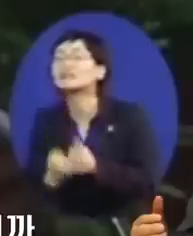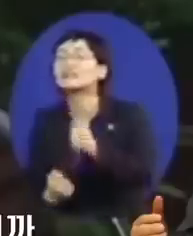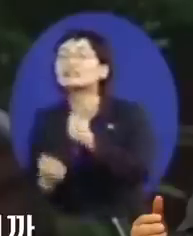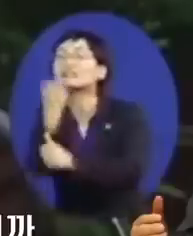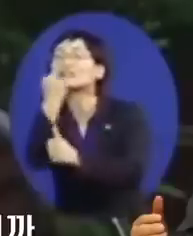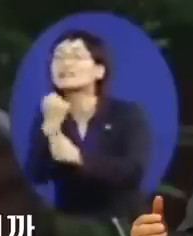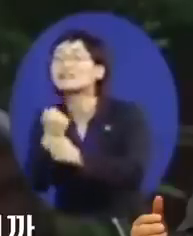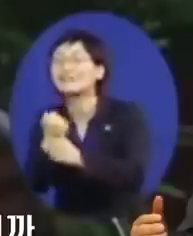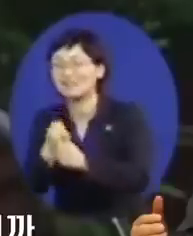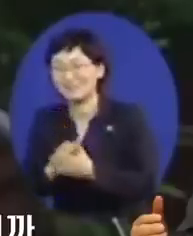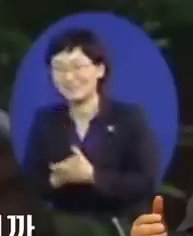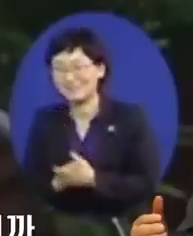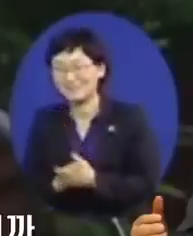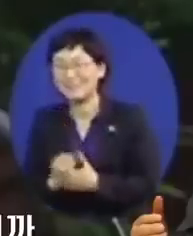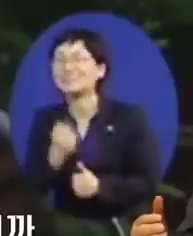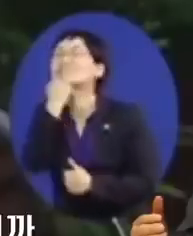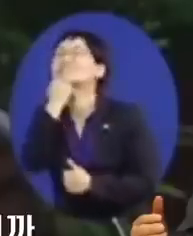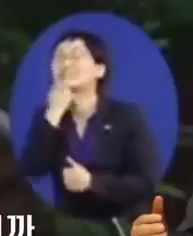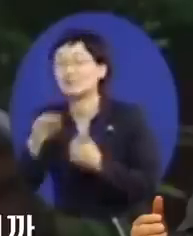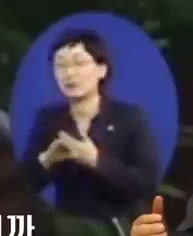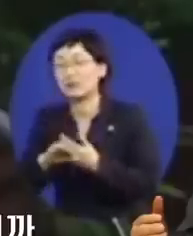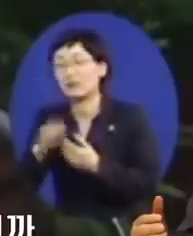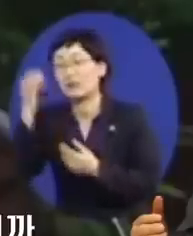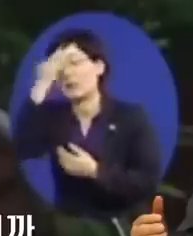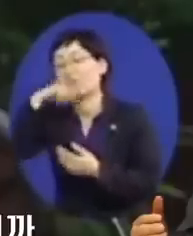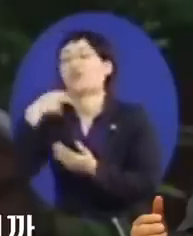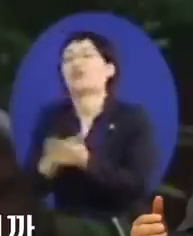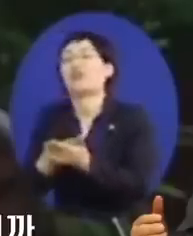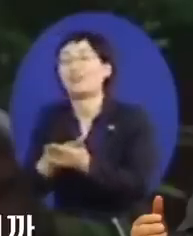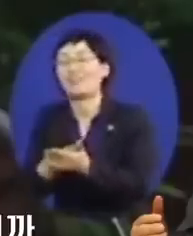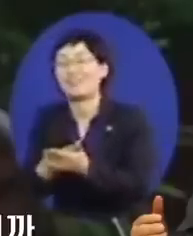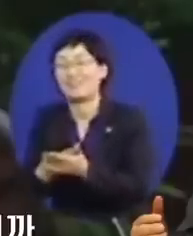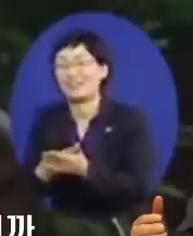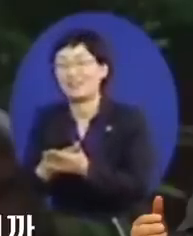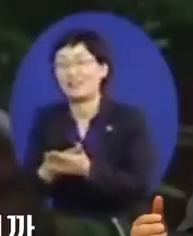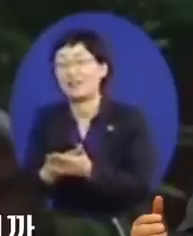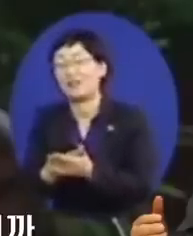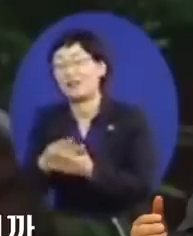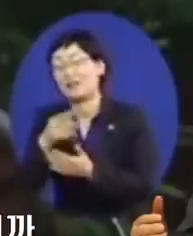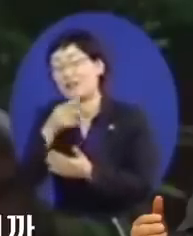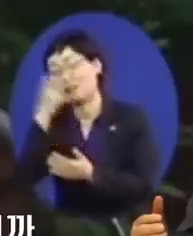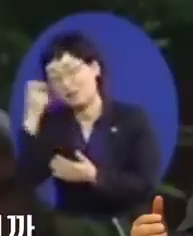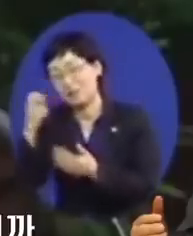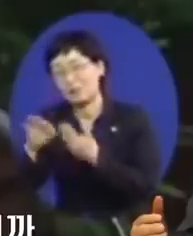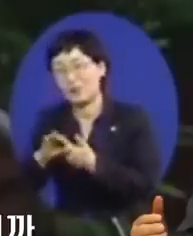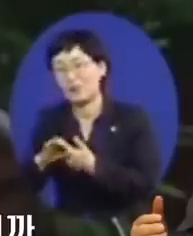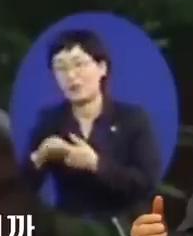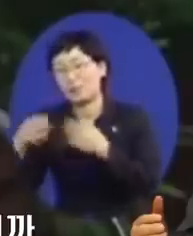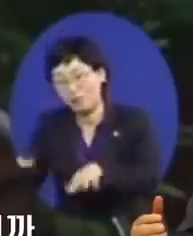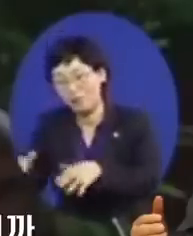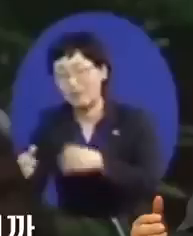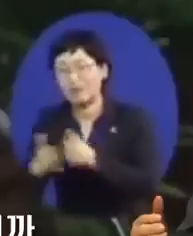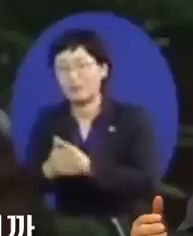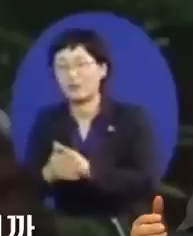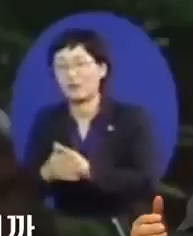것입니다. 때려버리면 기절을 합니다. 기절하고 늘어지면 몸을 맡겨버리기 때문에